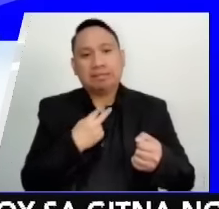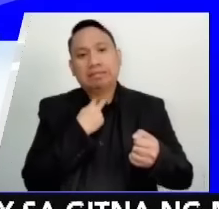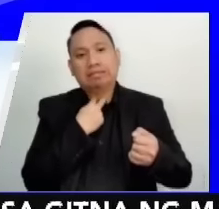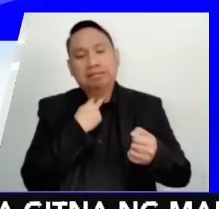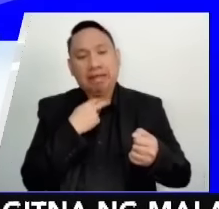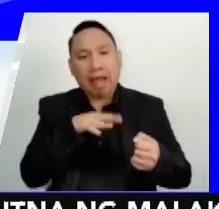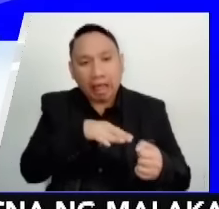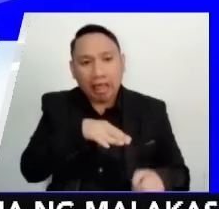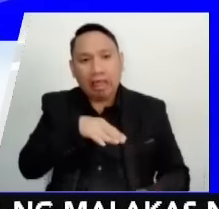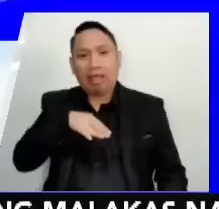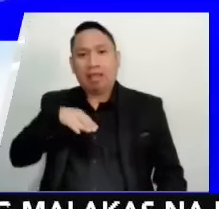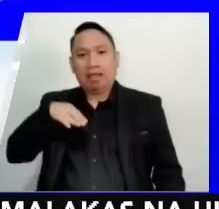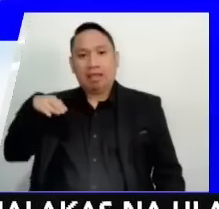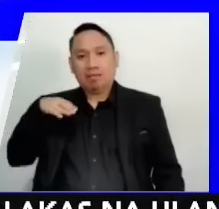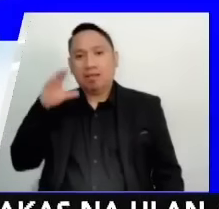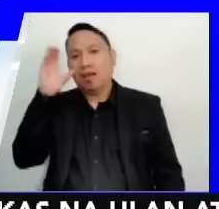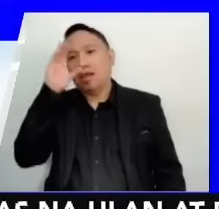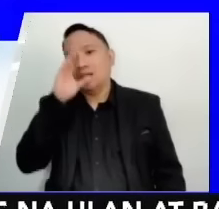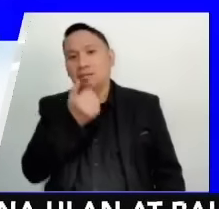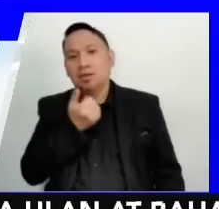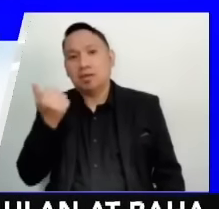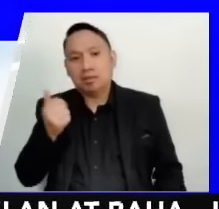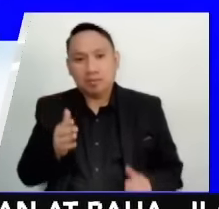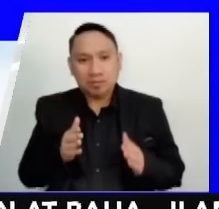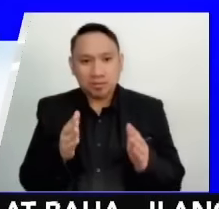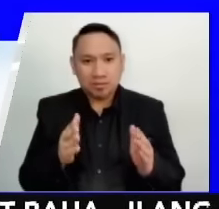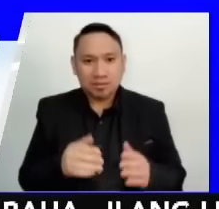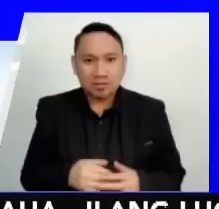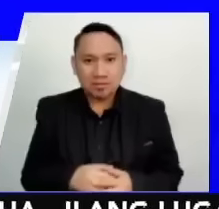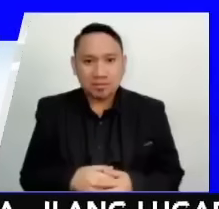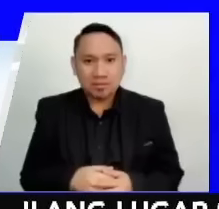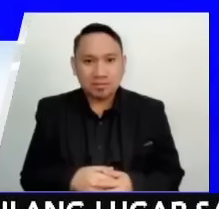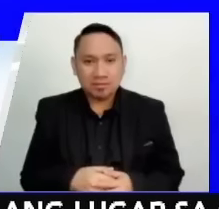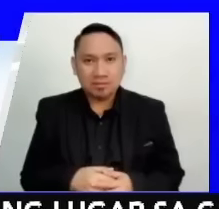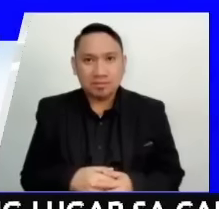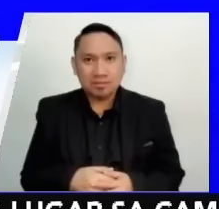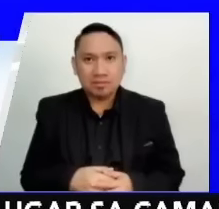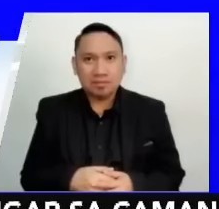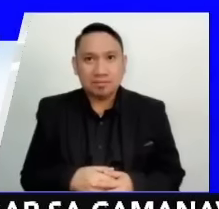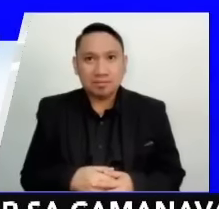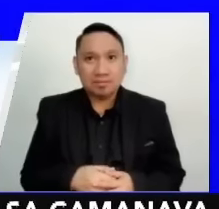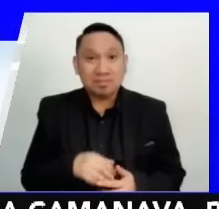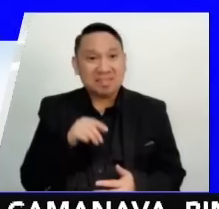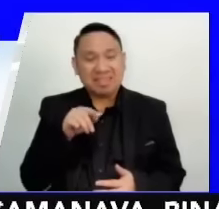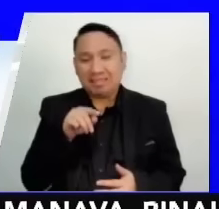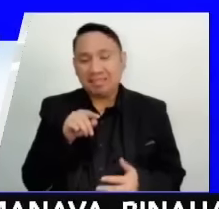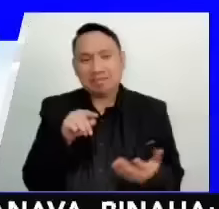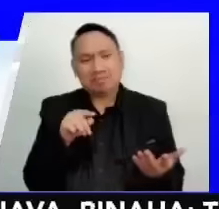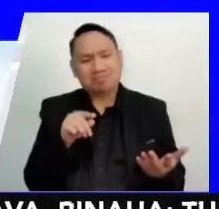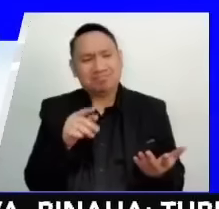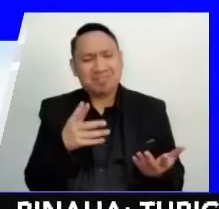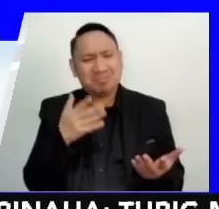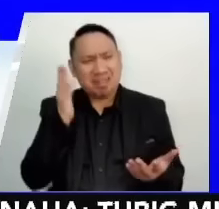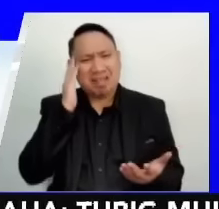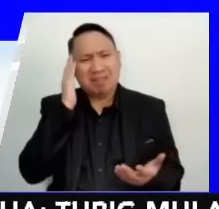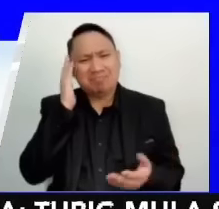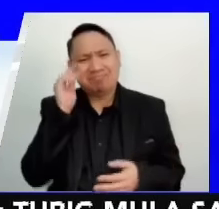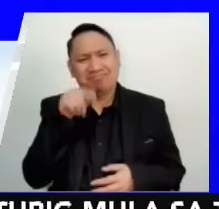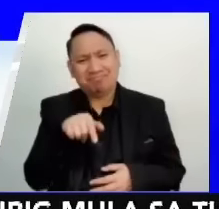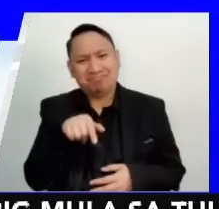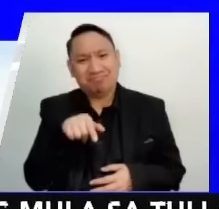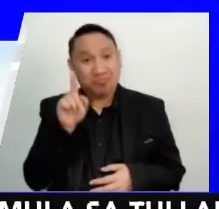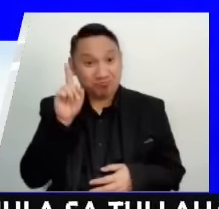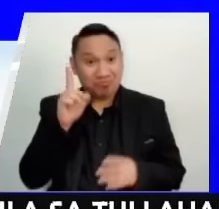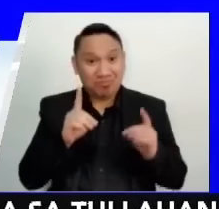at maghanap ng alternatibong ruta. Hindi na raw bago ang baha sa Maynila para kay Mang Dave. Pero iba raw